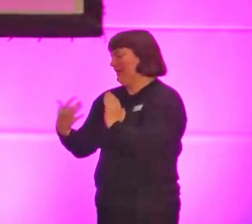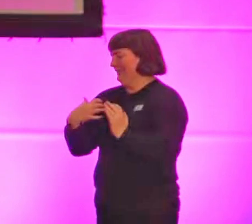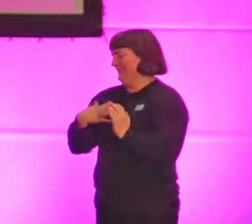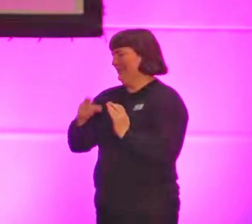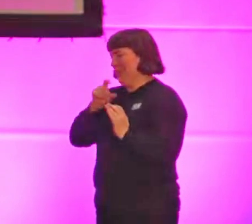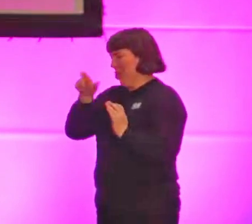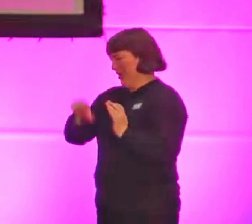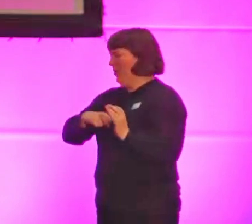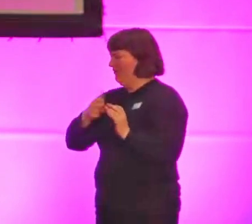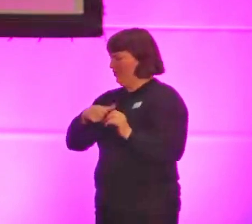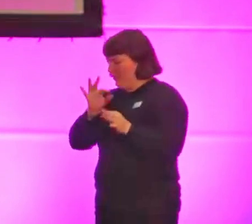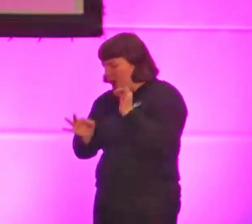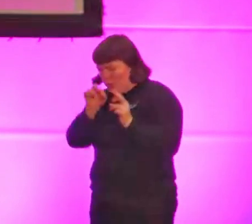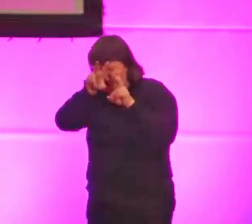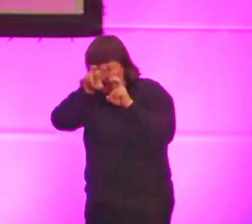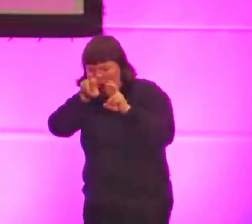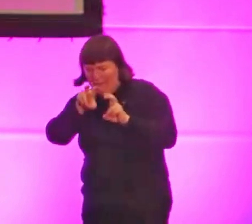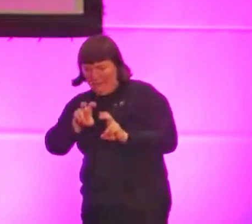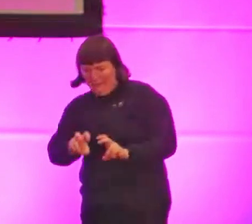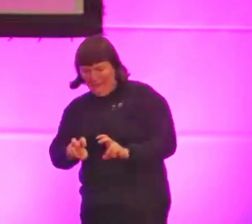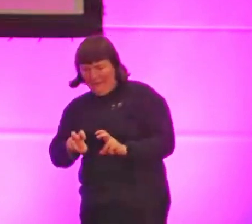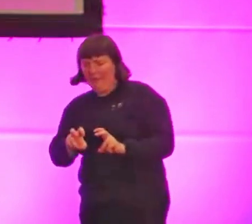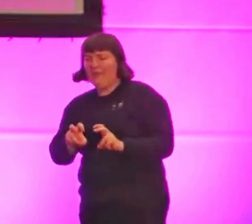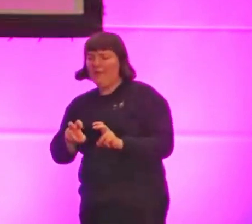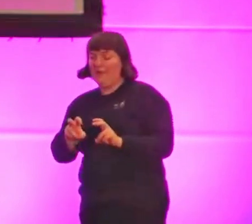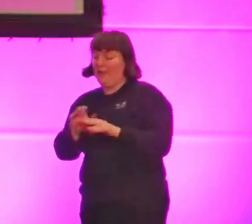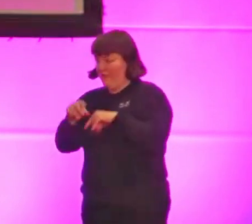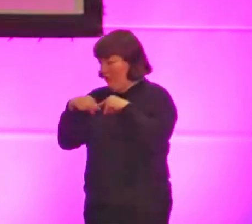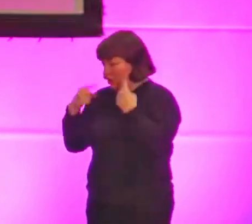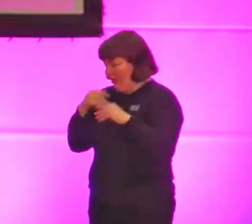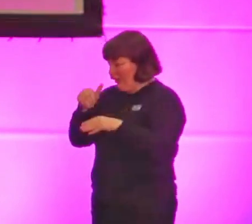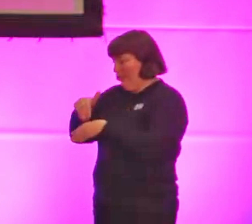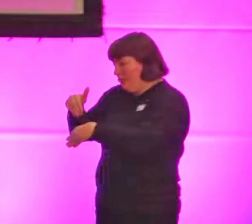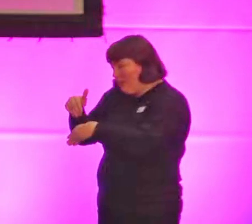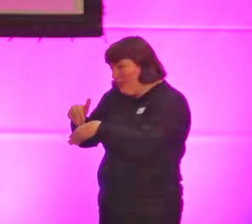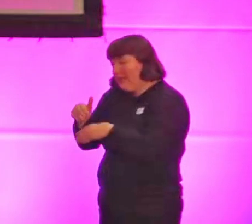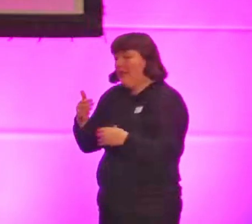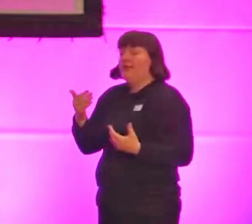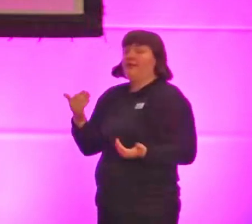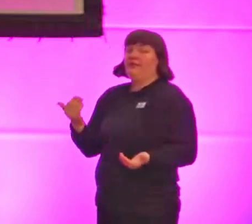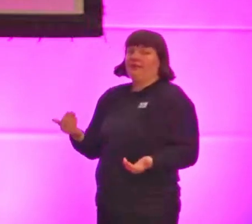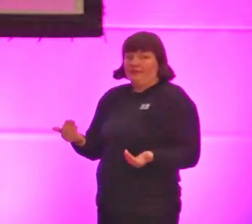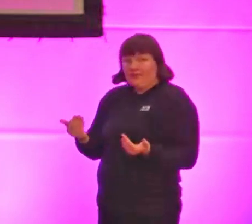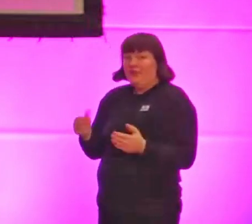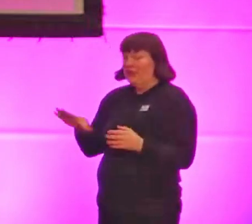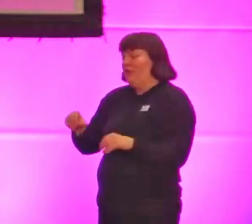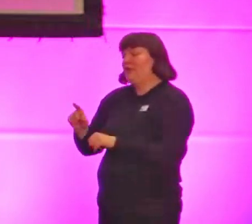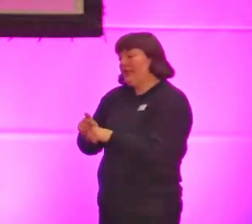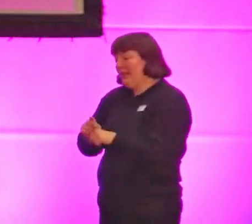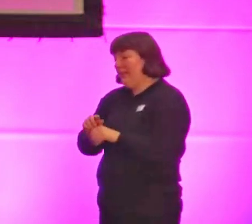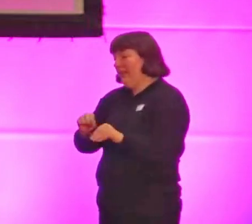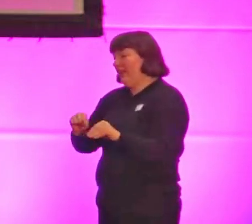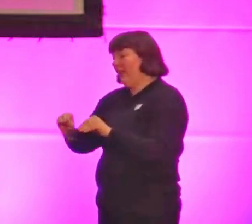skulle titta närmare på det där då. Och överklagats besked och på anmälningarna mot mig. Och det dröjde och jag